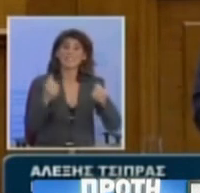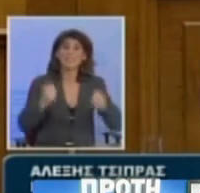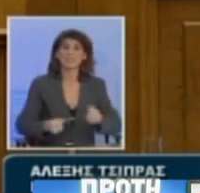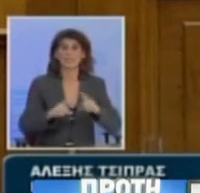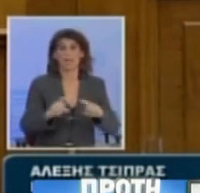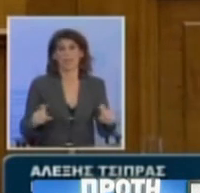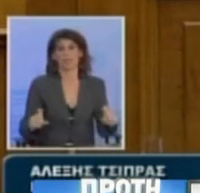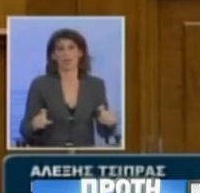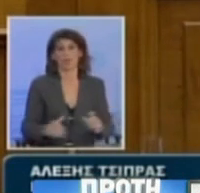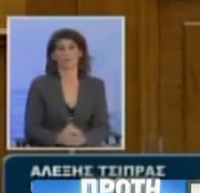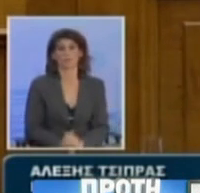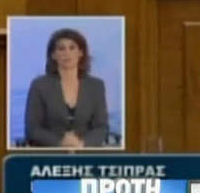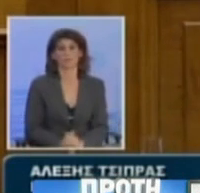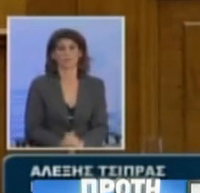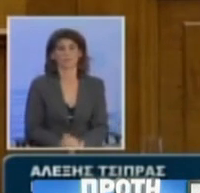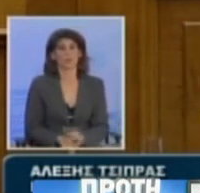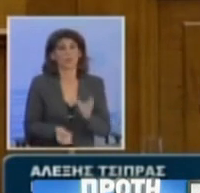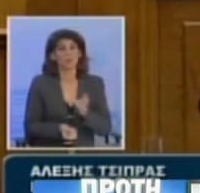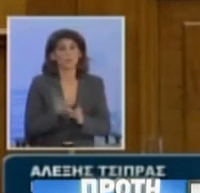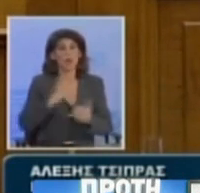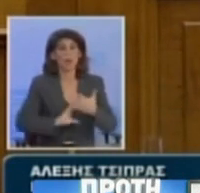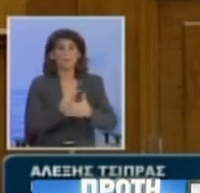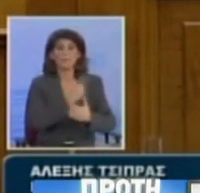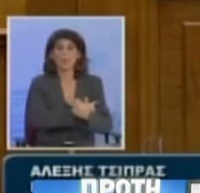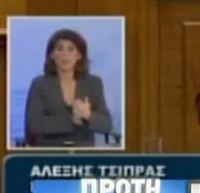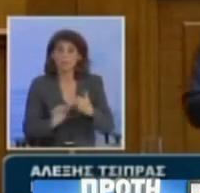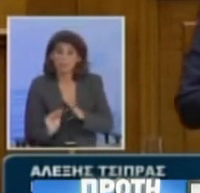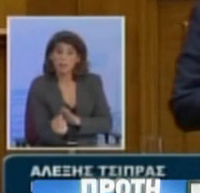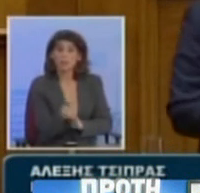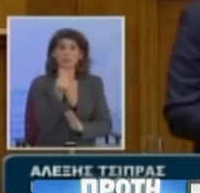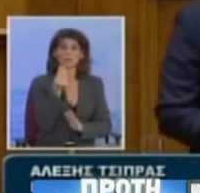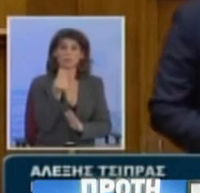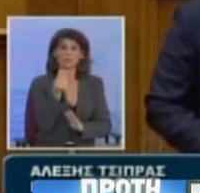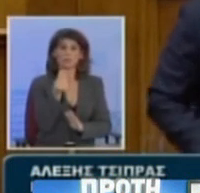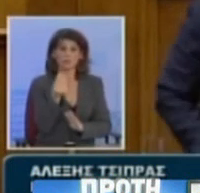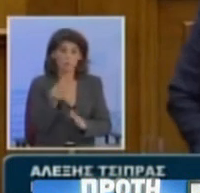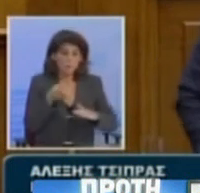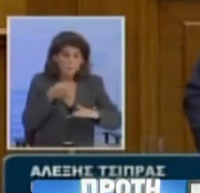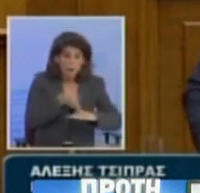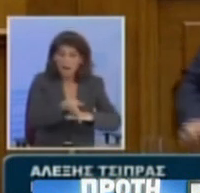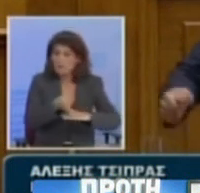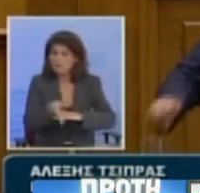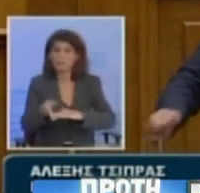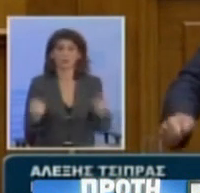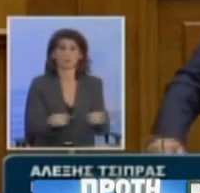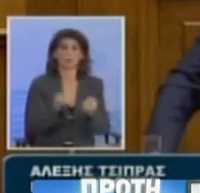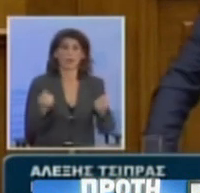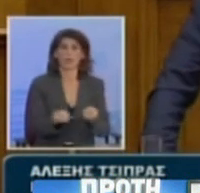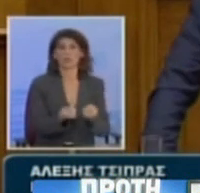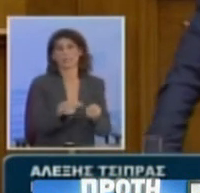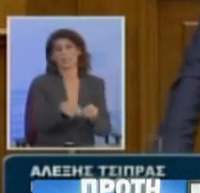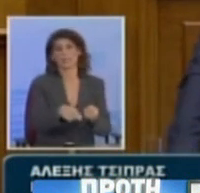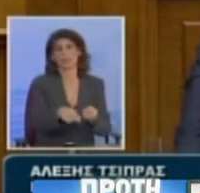αγαθά. Οι νέες αναπτυξιακές δυνατότητες θα προκύψουν από συντεταγμένες παρεμβάσεις παραγωγικούς τομείς στη γεωργία